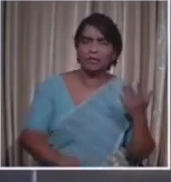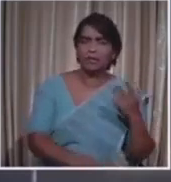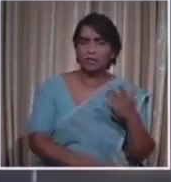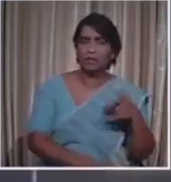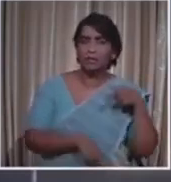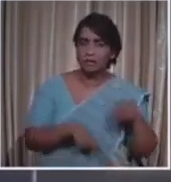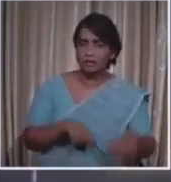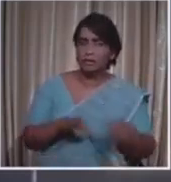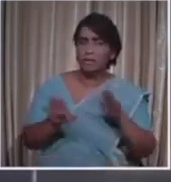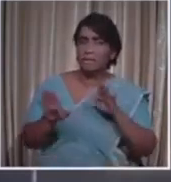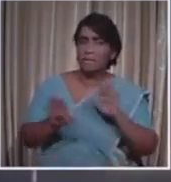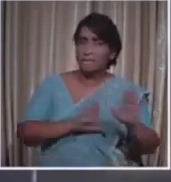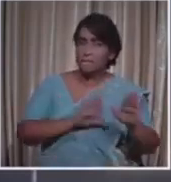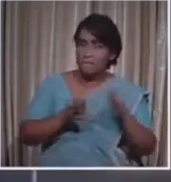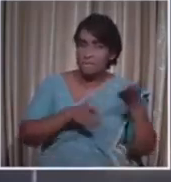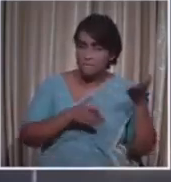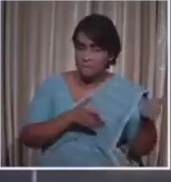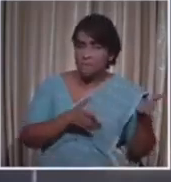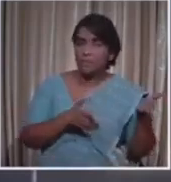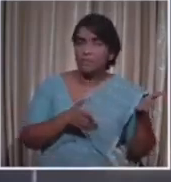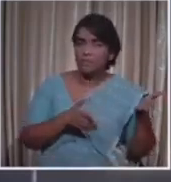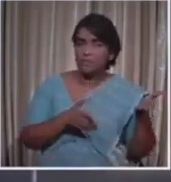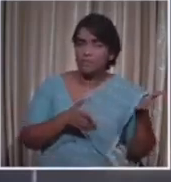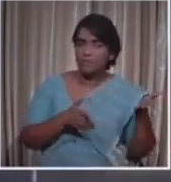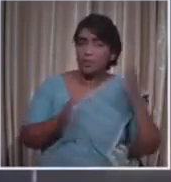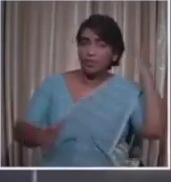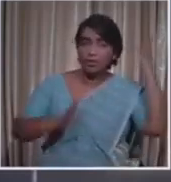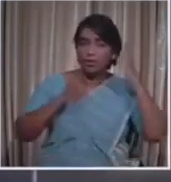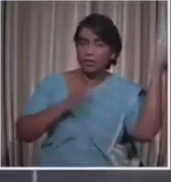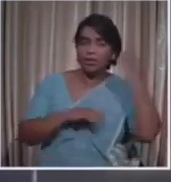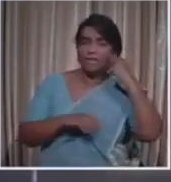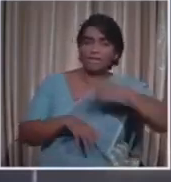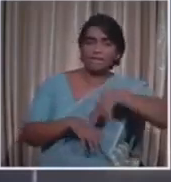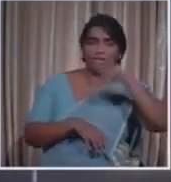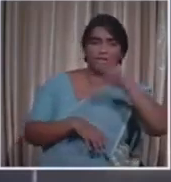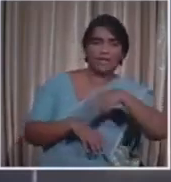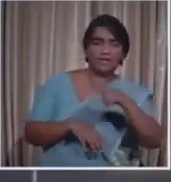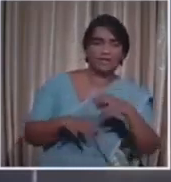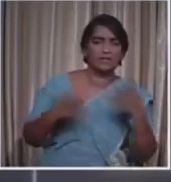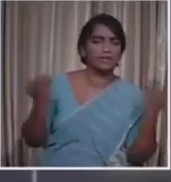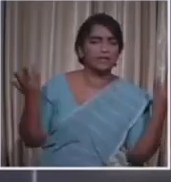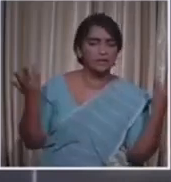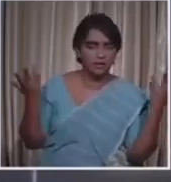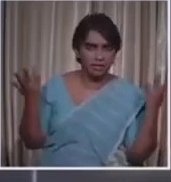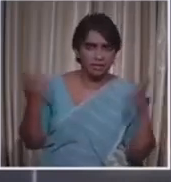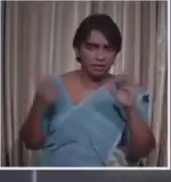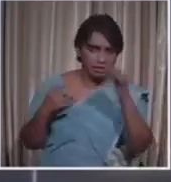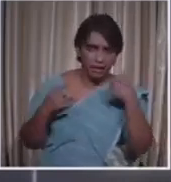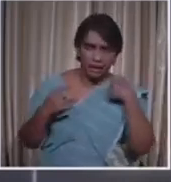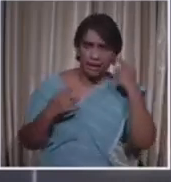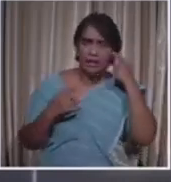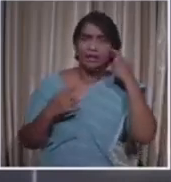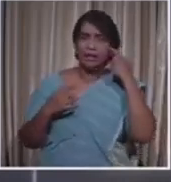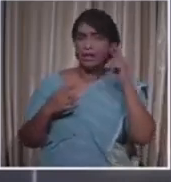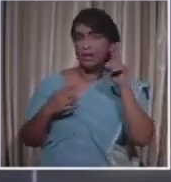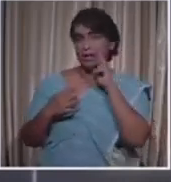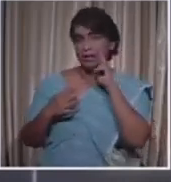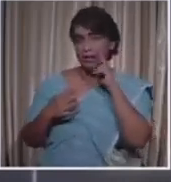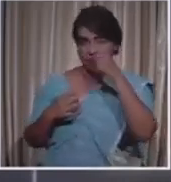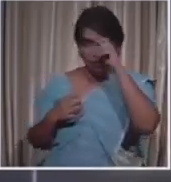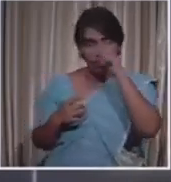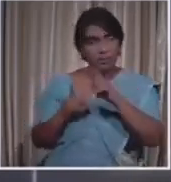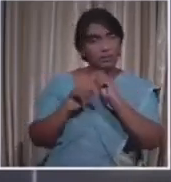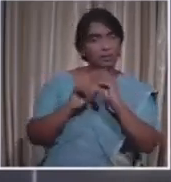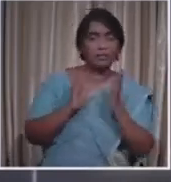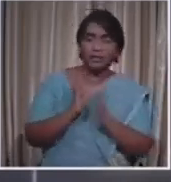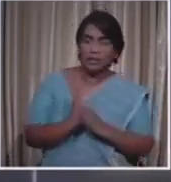මේ තියෙන පාලන තන්ත්‍රය ගැන ජාත්‍යන්තර විශ්වාසයක් නැහැ. කවුරු හරි හිතනවා නම් අනිල් වික්‍රමසිංහ මහත්තයාව අගමැති